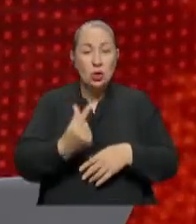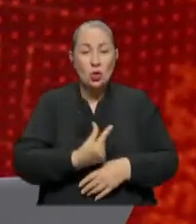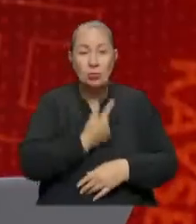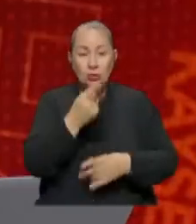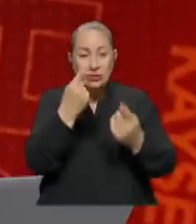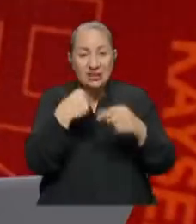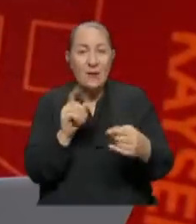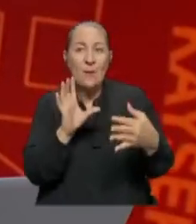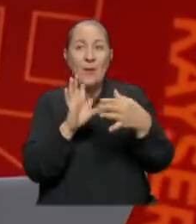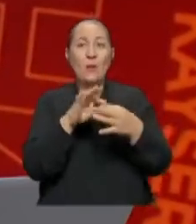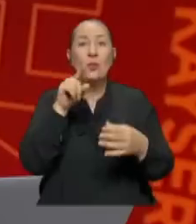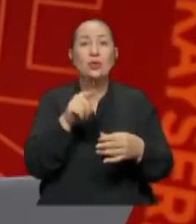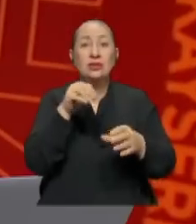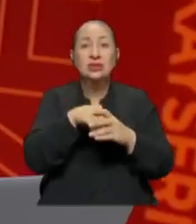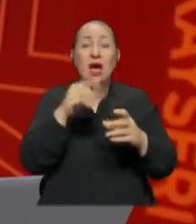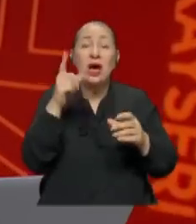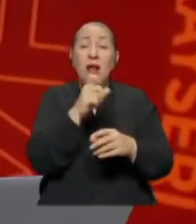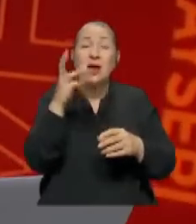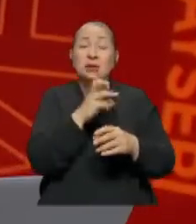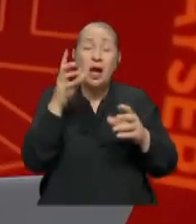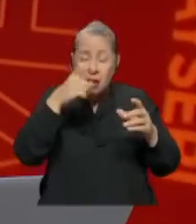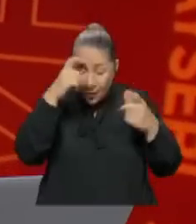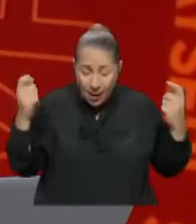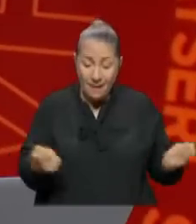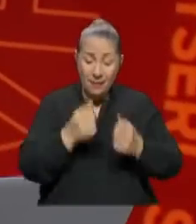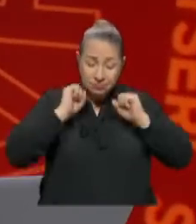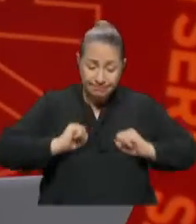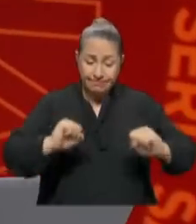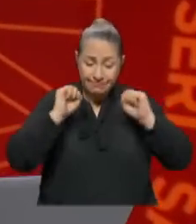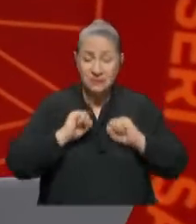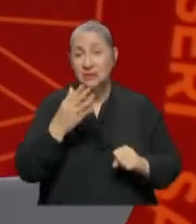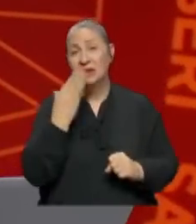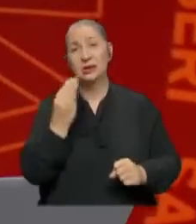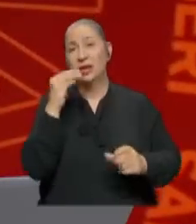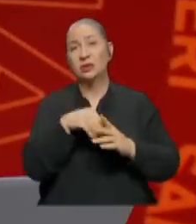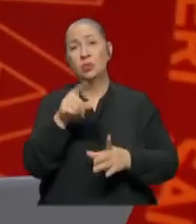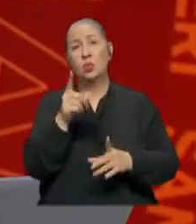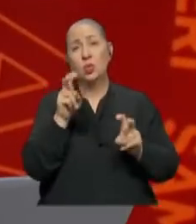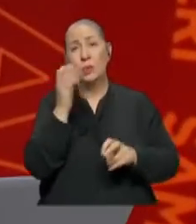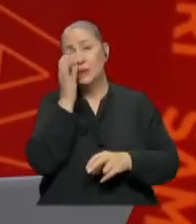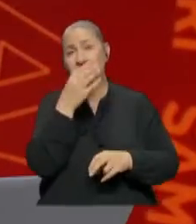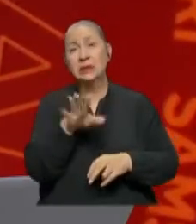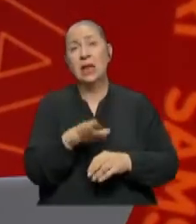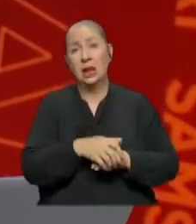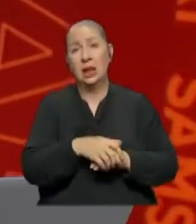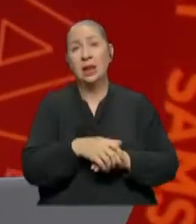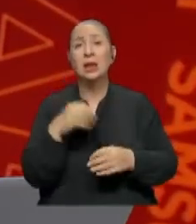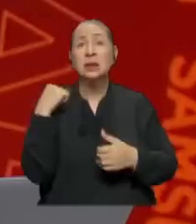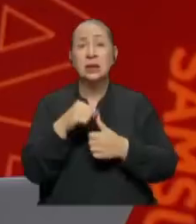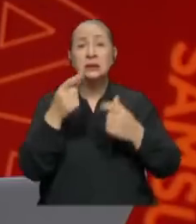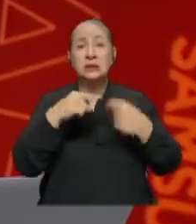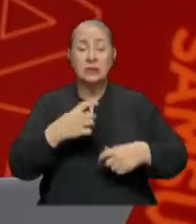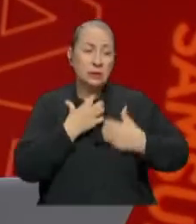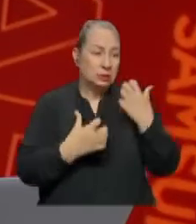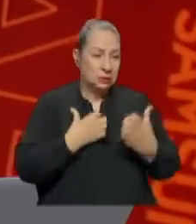bu sınava bağlayan ve bunun için aylarca emek harcayan gençler için konu bu kadar basit değil. Tekrar sınav